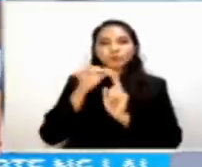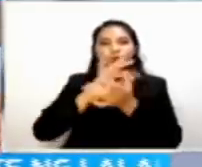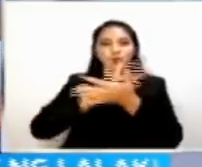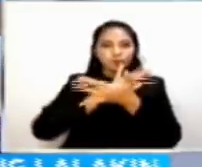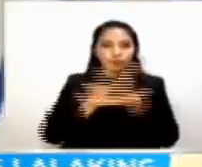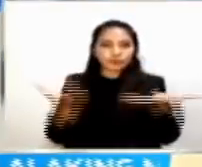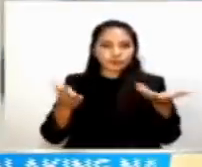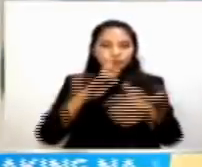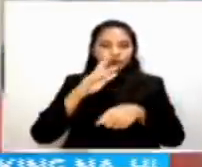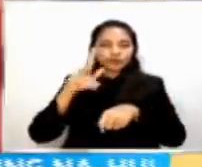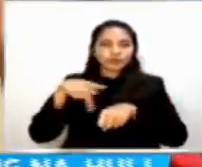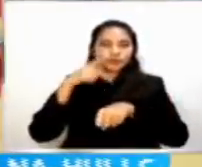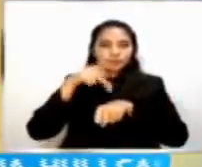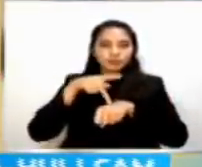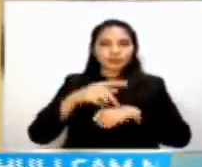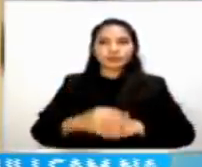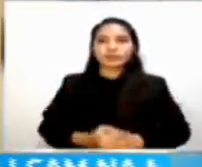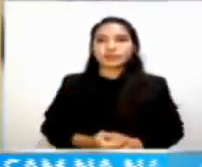report.